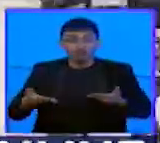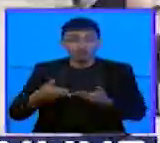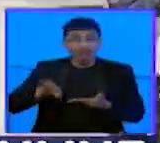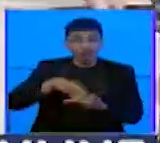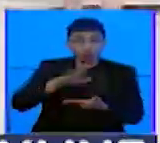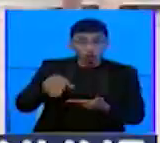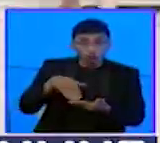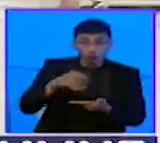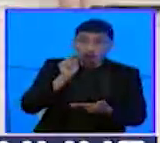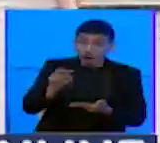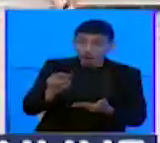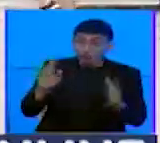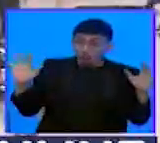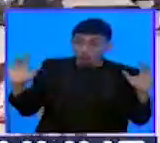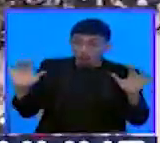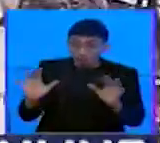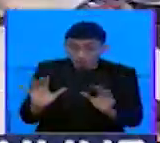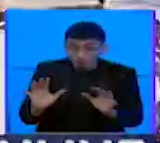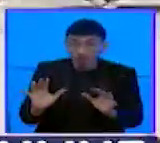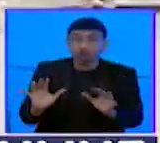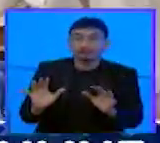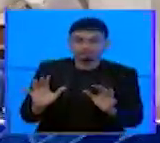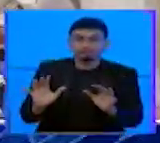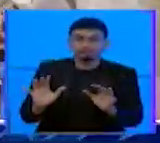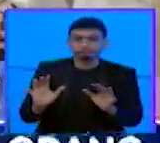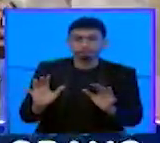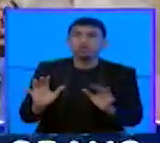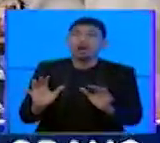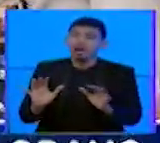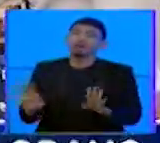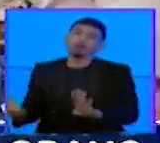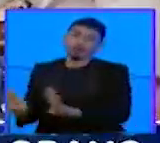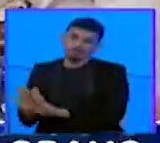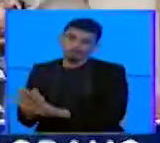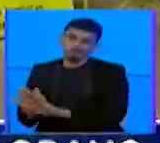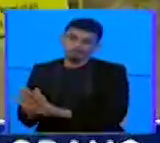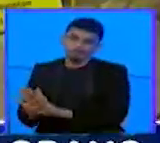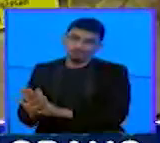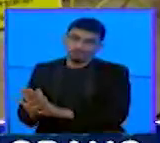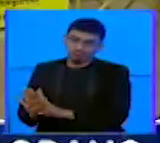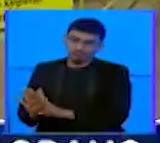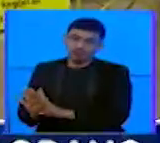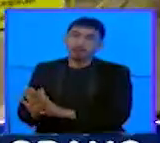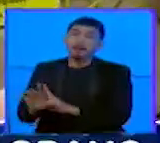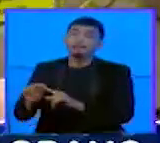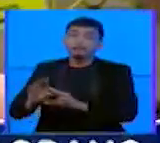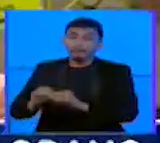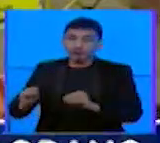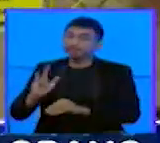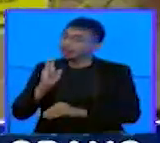kondusif atau sudah memenuhi kapasitas. Edukasi untuk mematuhi protokol kesehatan juga terus dilakukan seperti pagi